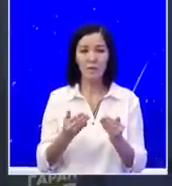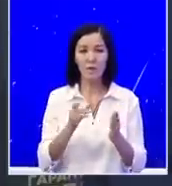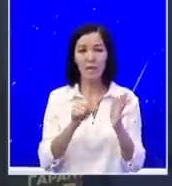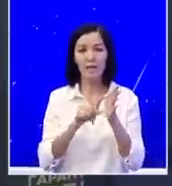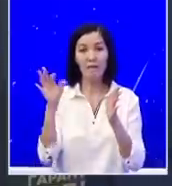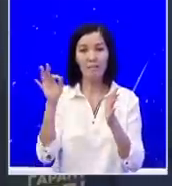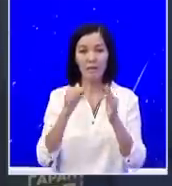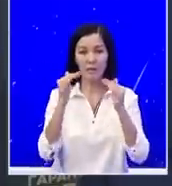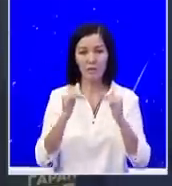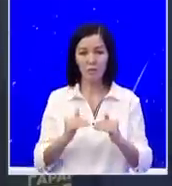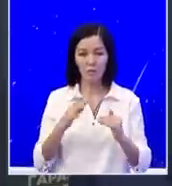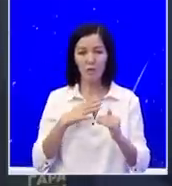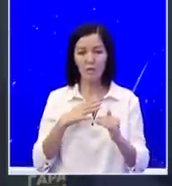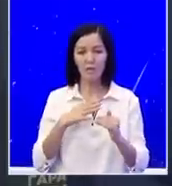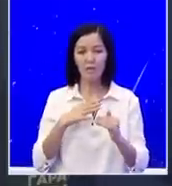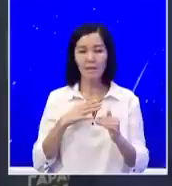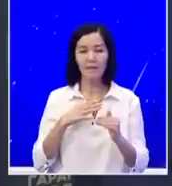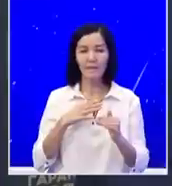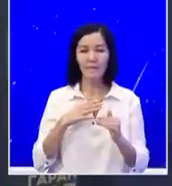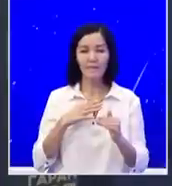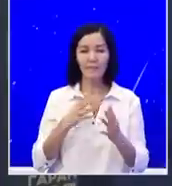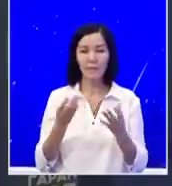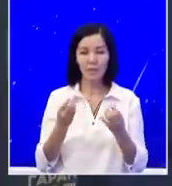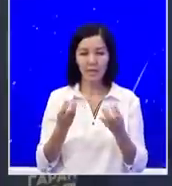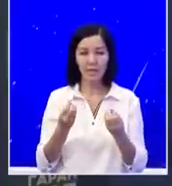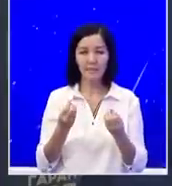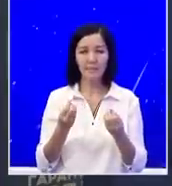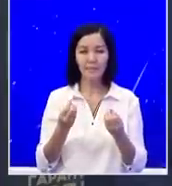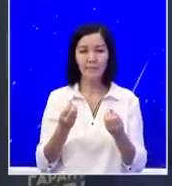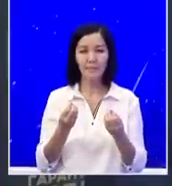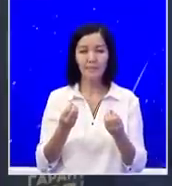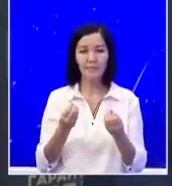6%-ға шейін түсірдік пайыздық мөлшерімесін. Және